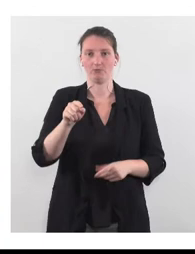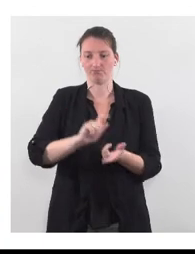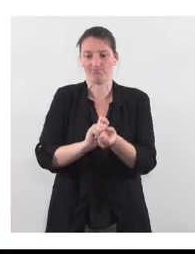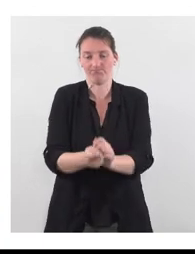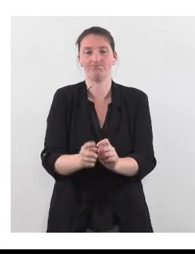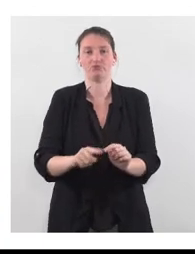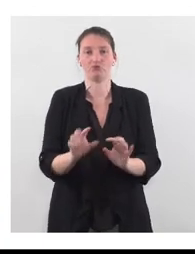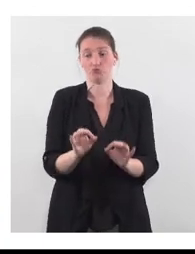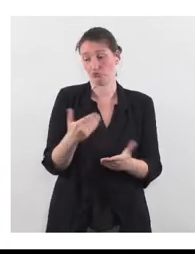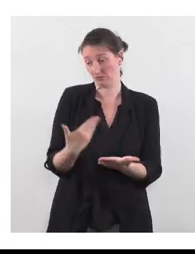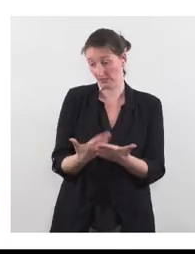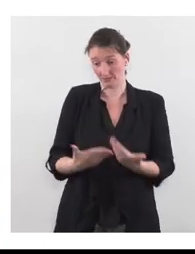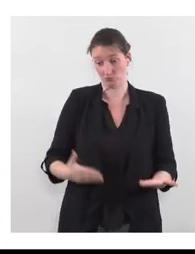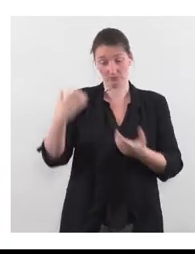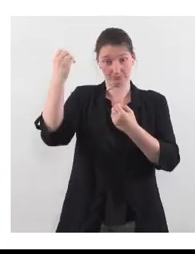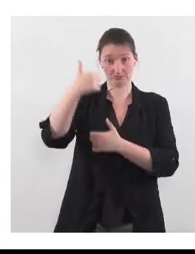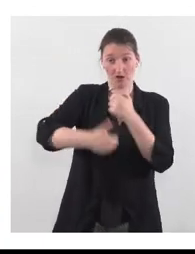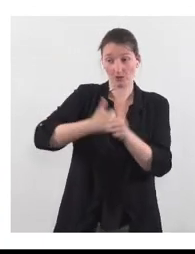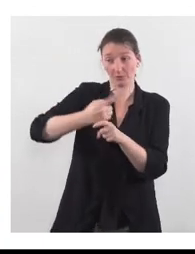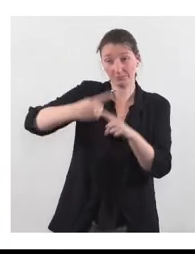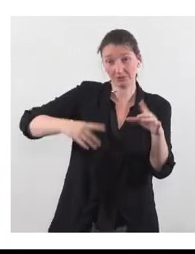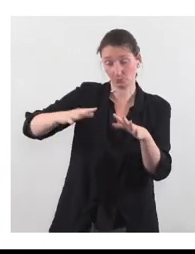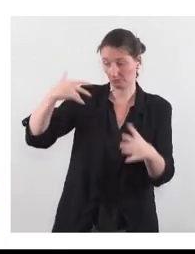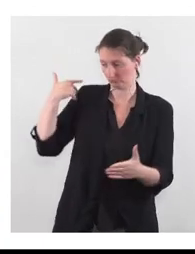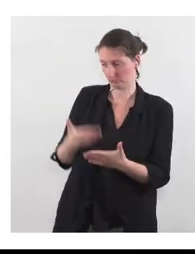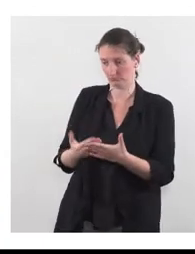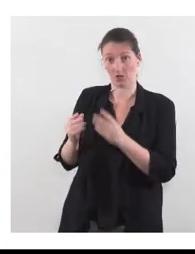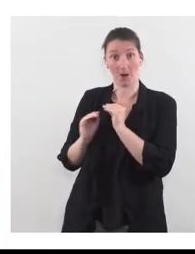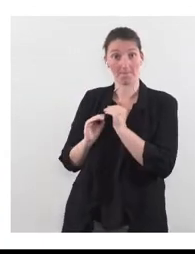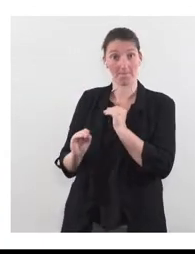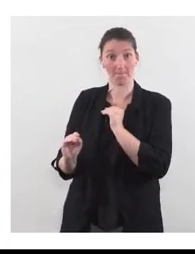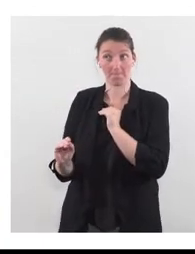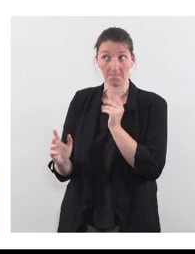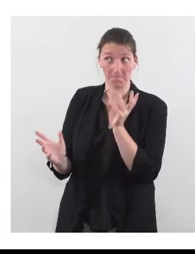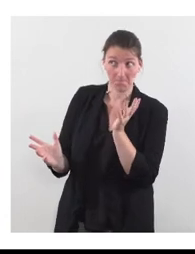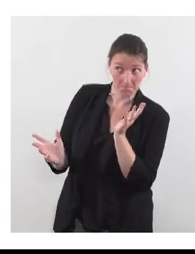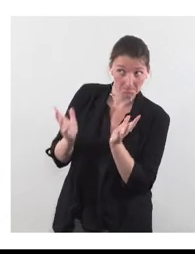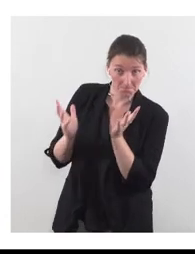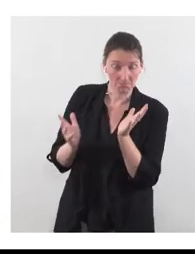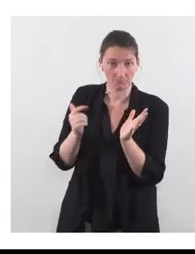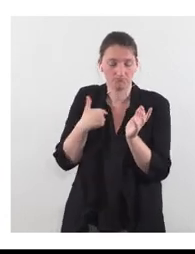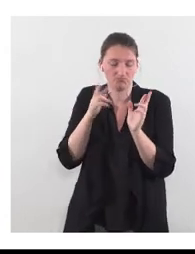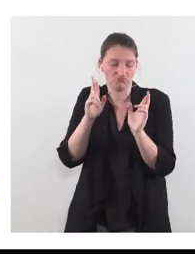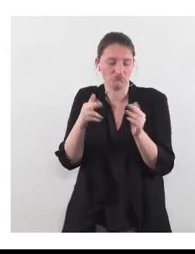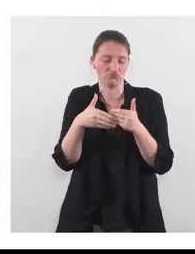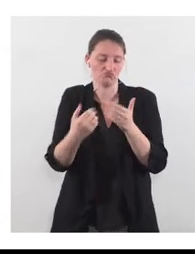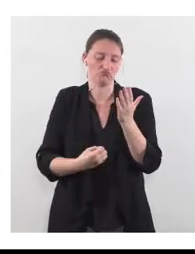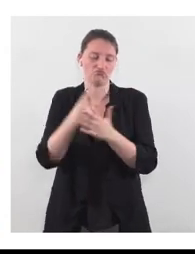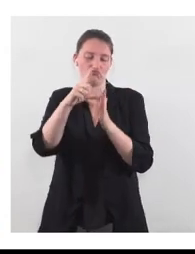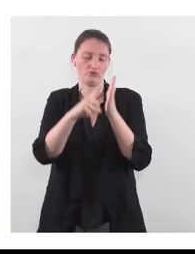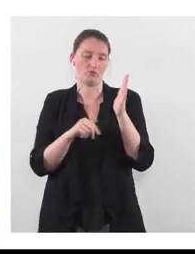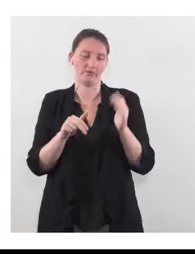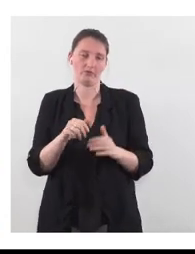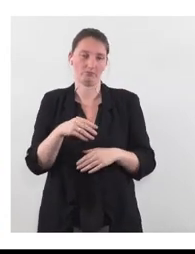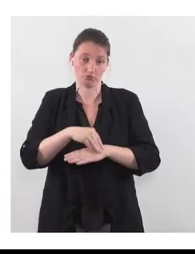C'était il y a un an et demi. Nous n'avons toujours pas entendu de retour sur cette question, mais nous croyons que de nouvelles lois seront votées